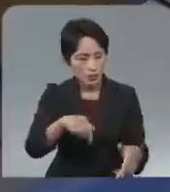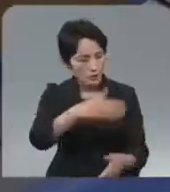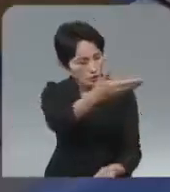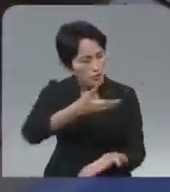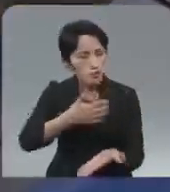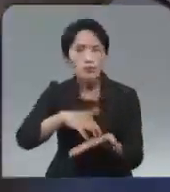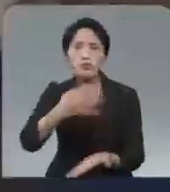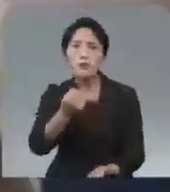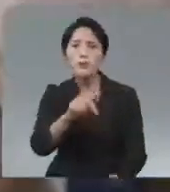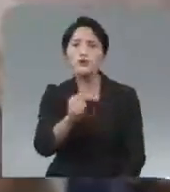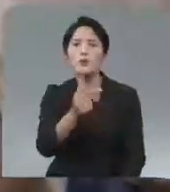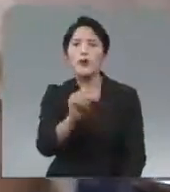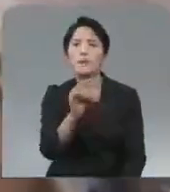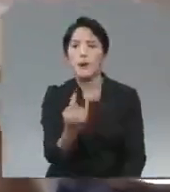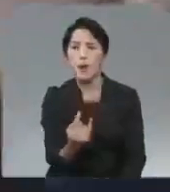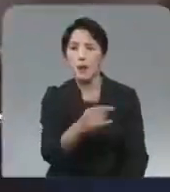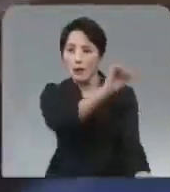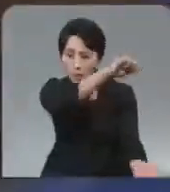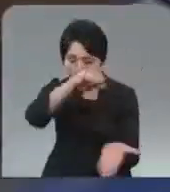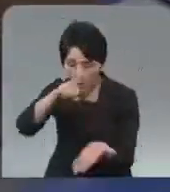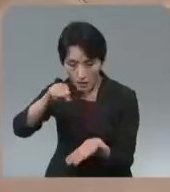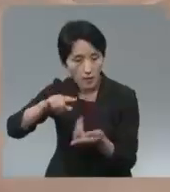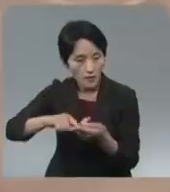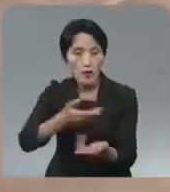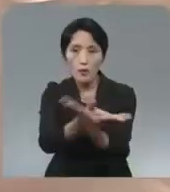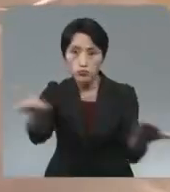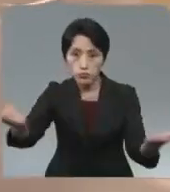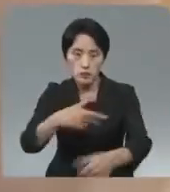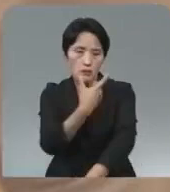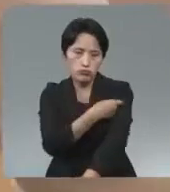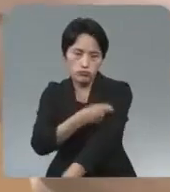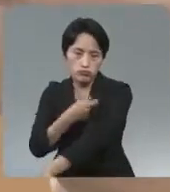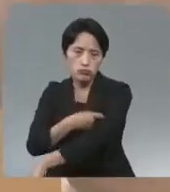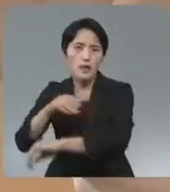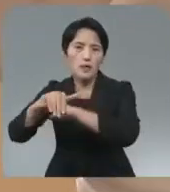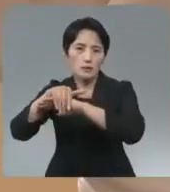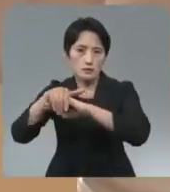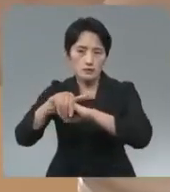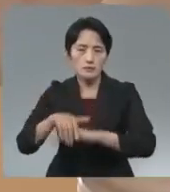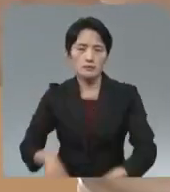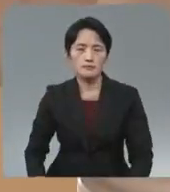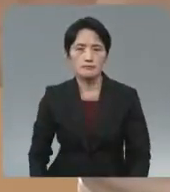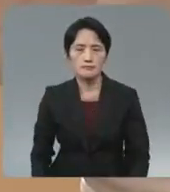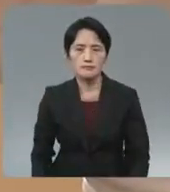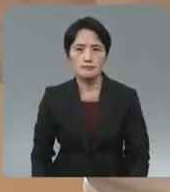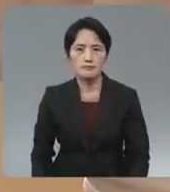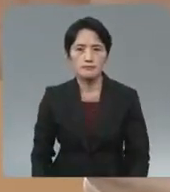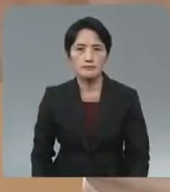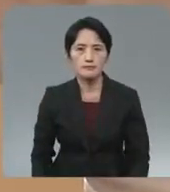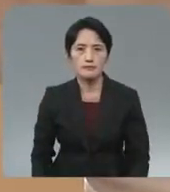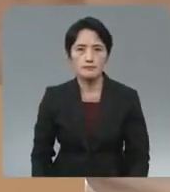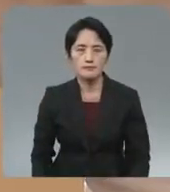августа правительство призвало жители страны воздержаться от традиционных семейных мероприятий